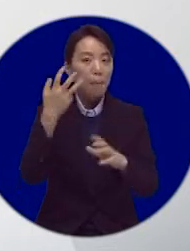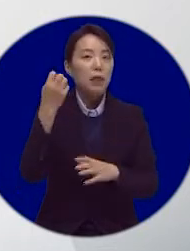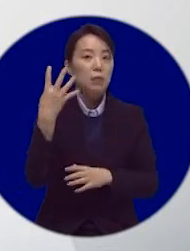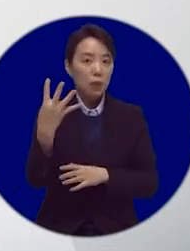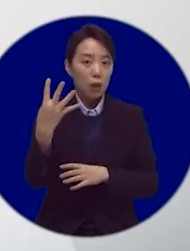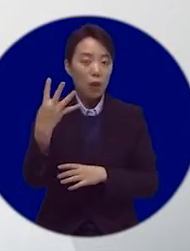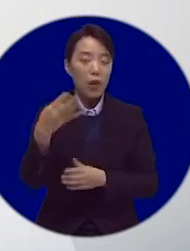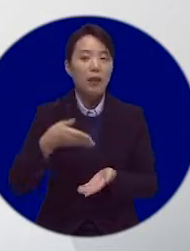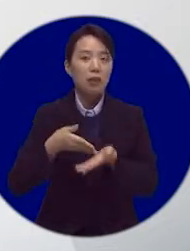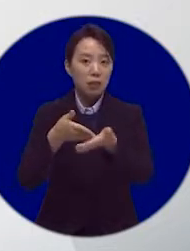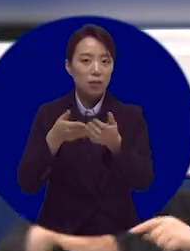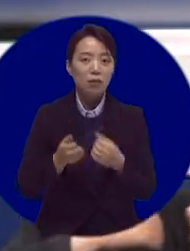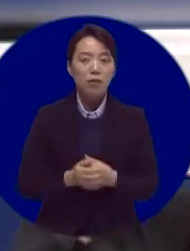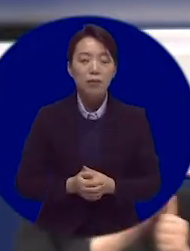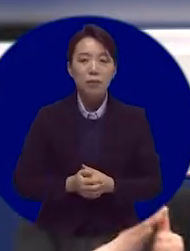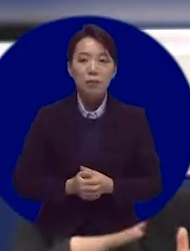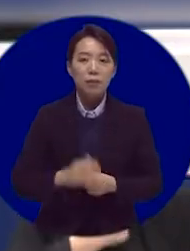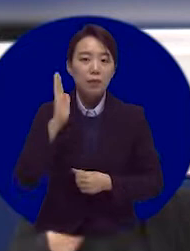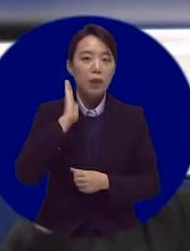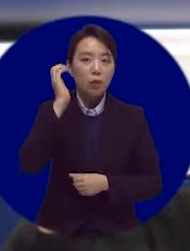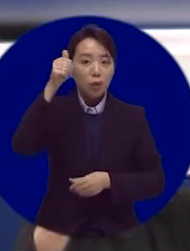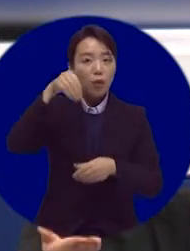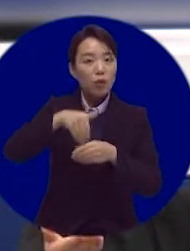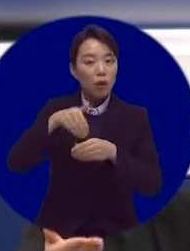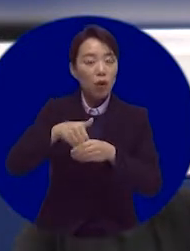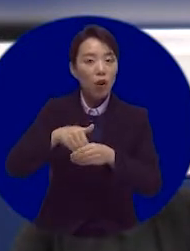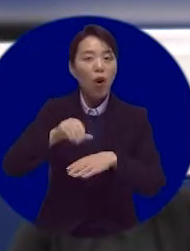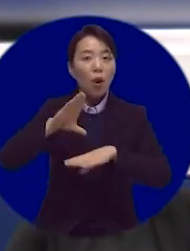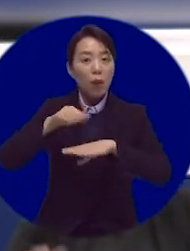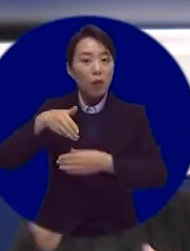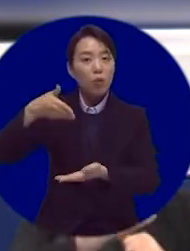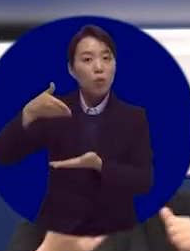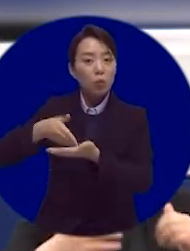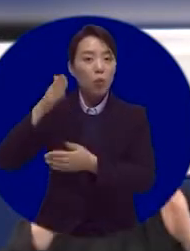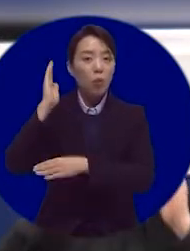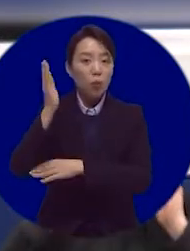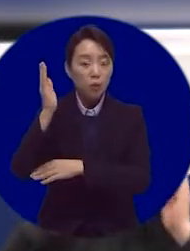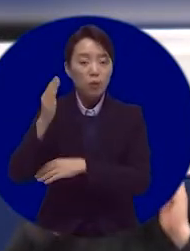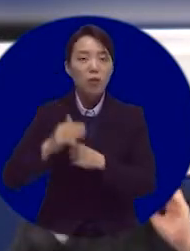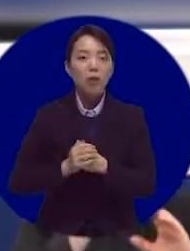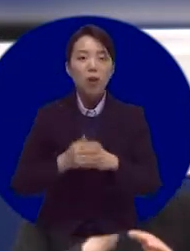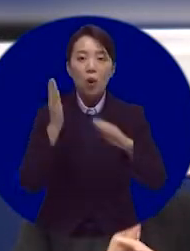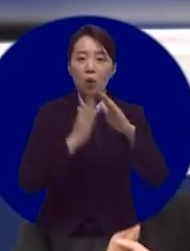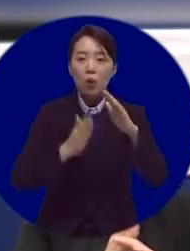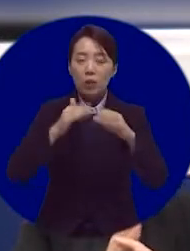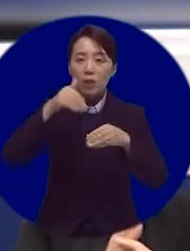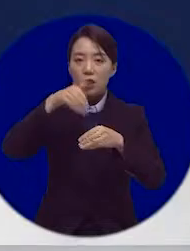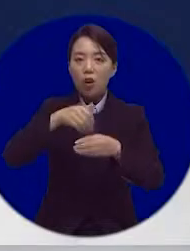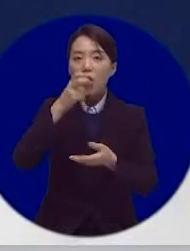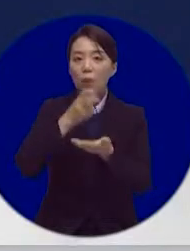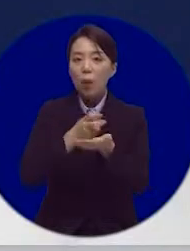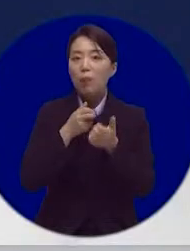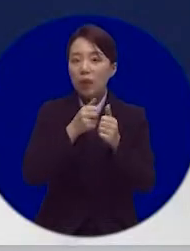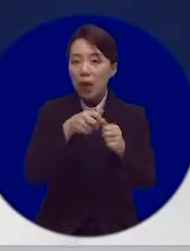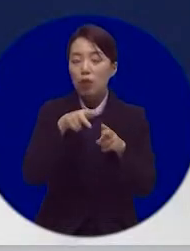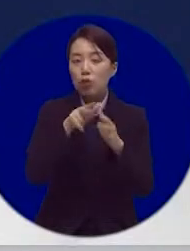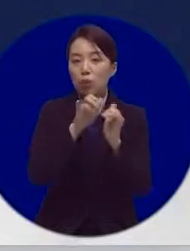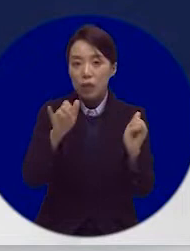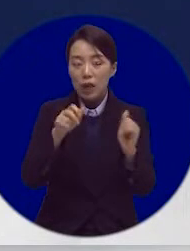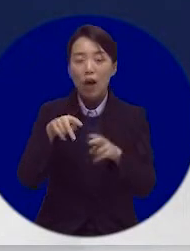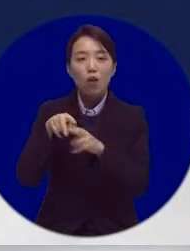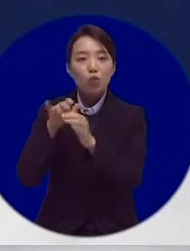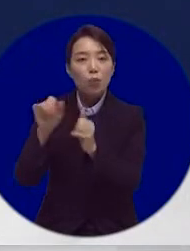84회를 신청했습니다. 대통령 선거 방송연설은 공직선거법 제71조에 따라 후보자와